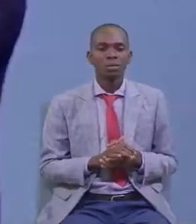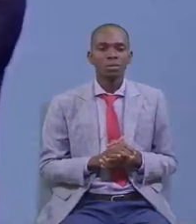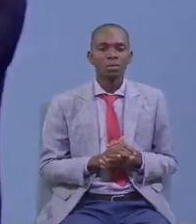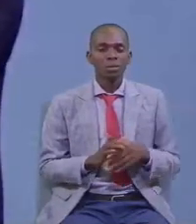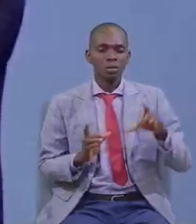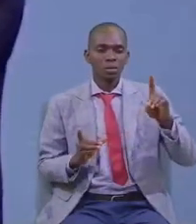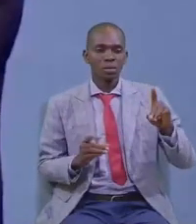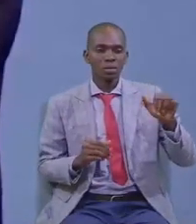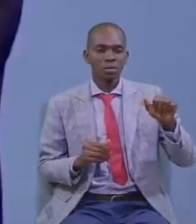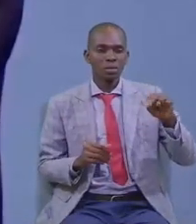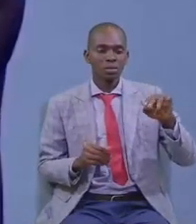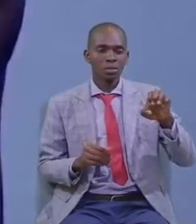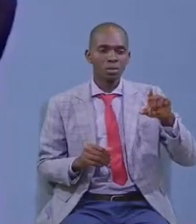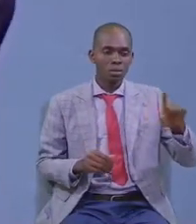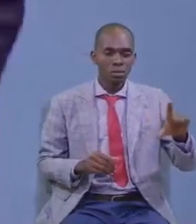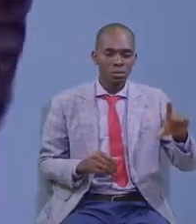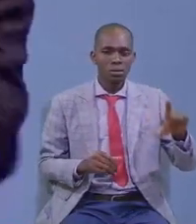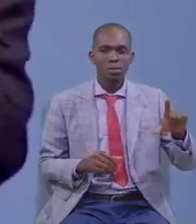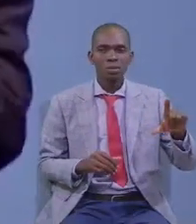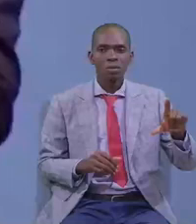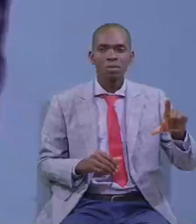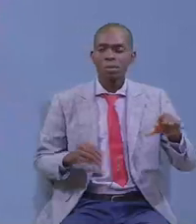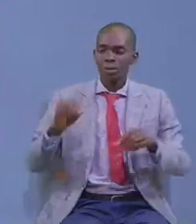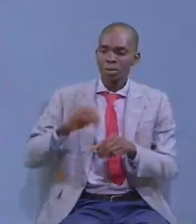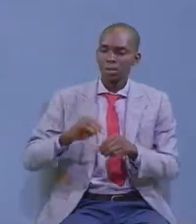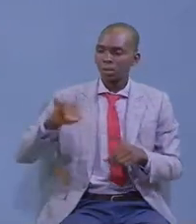Daniel en Juda. Daniel en Babylone,